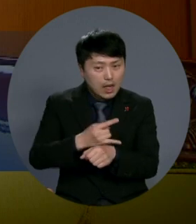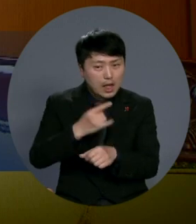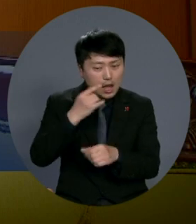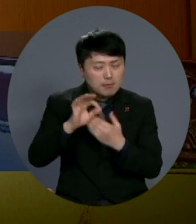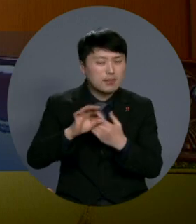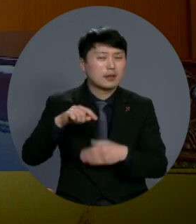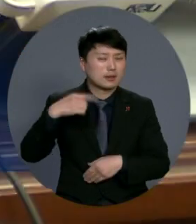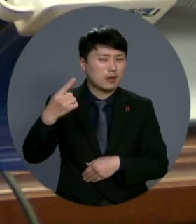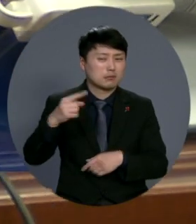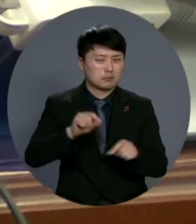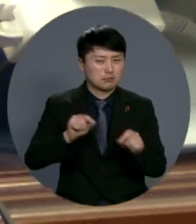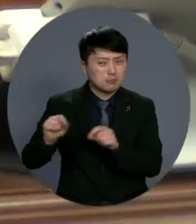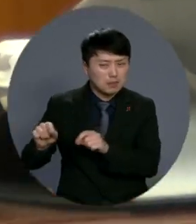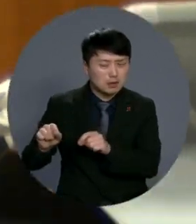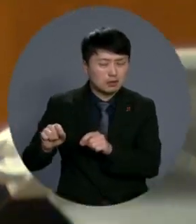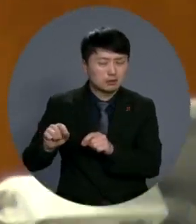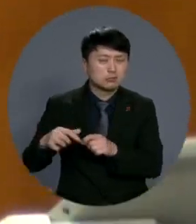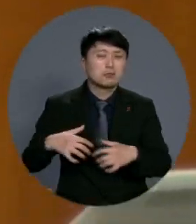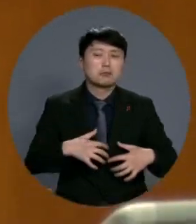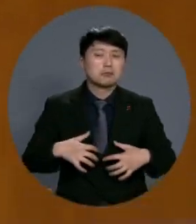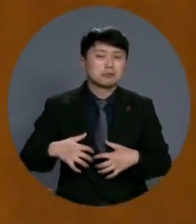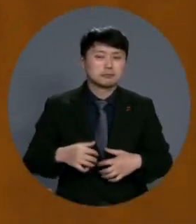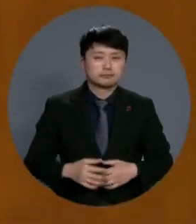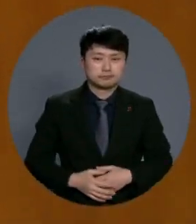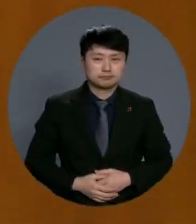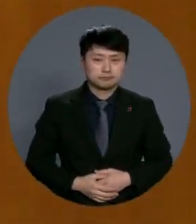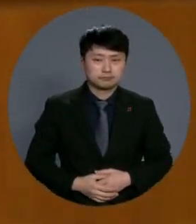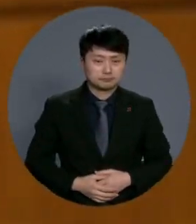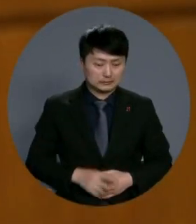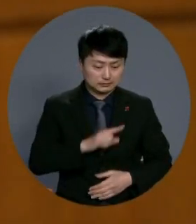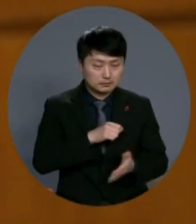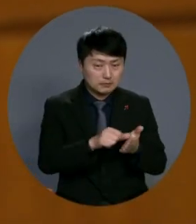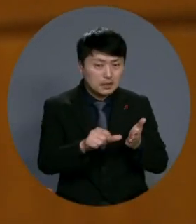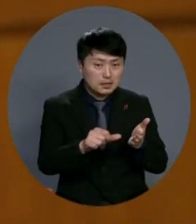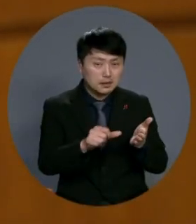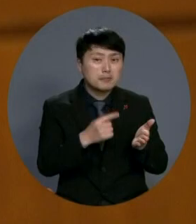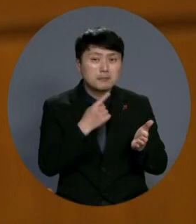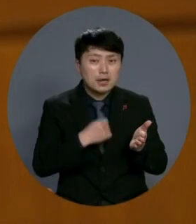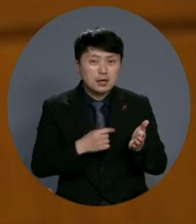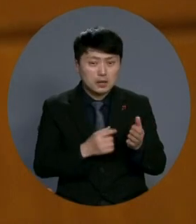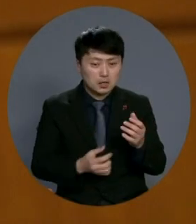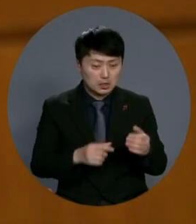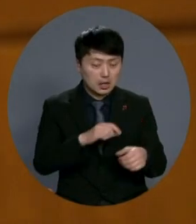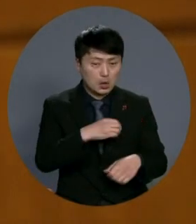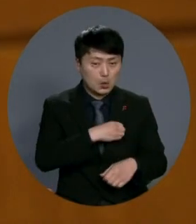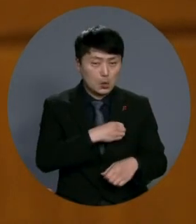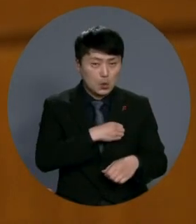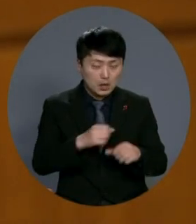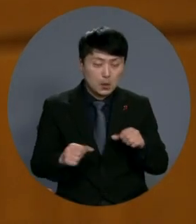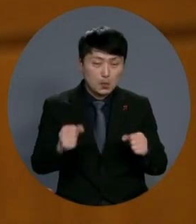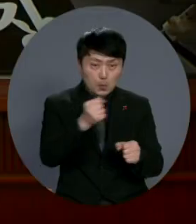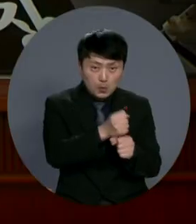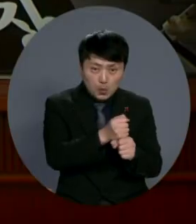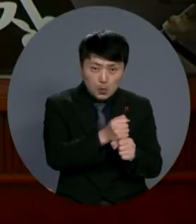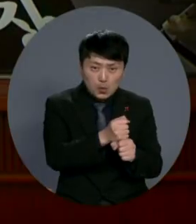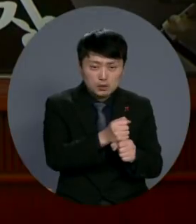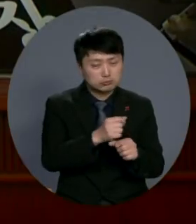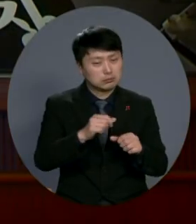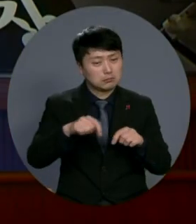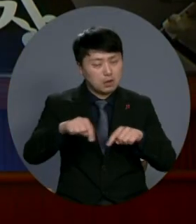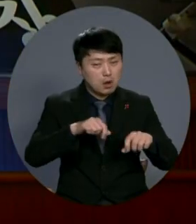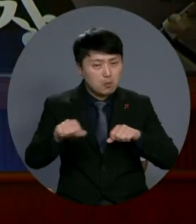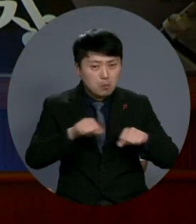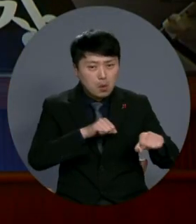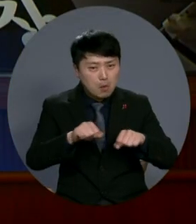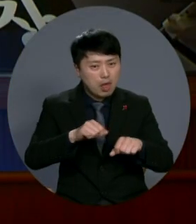같이 할지. 제명당한 의원이 복귀를 하게 됐지만 정상적인 의정 활동은 쉽지 않아 보입니다. 이제 그 제명을